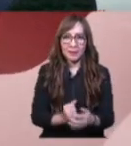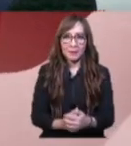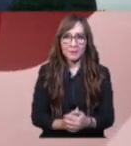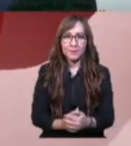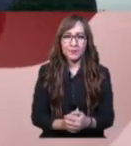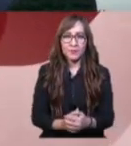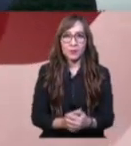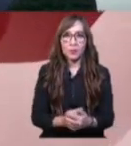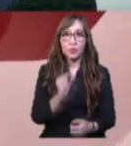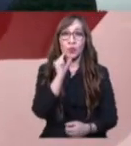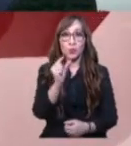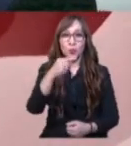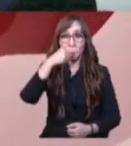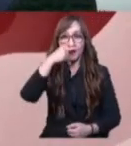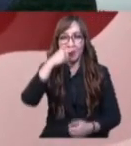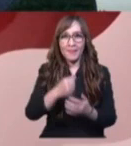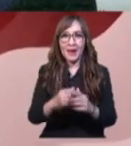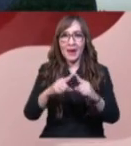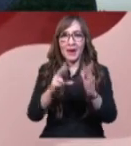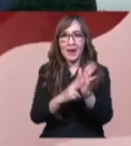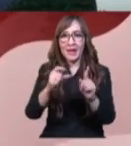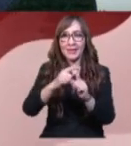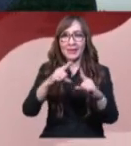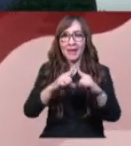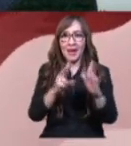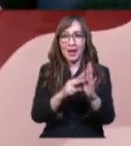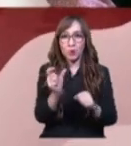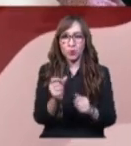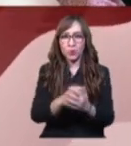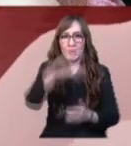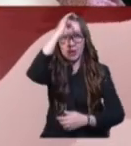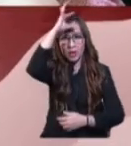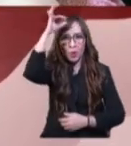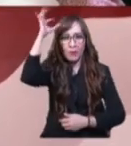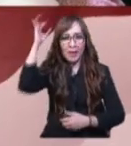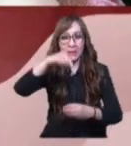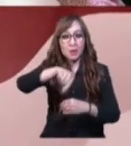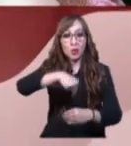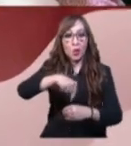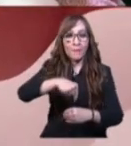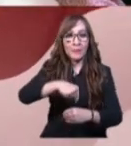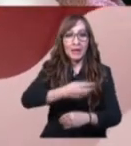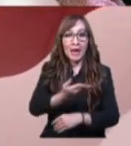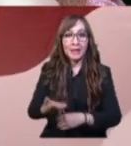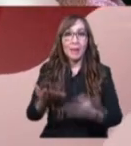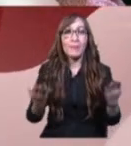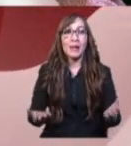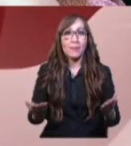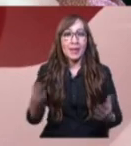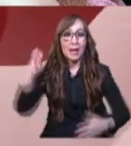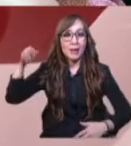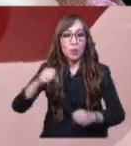Ini pertanyaan ditujukan kepada Pak Andanu. Bagaimana inovasi bisnis kopi Anda di masa pandemi?